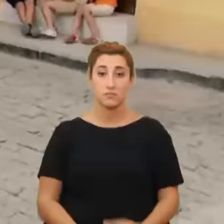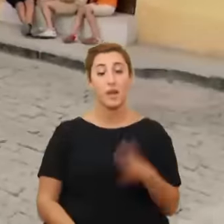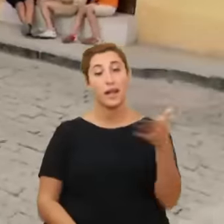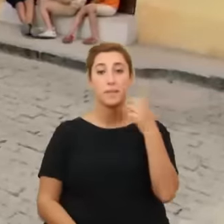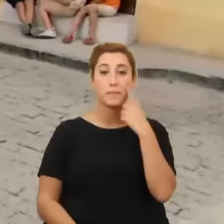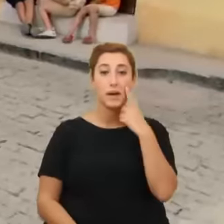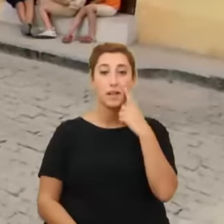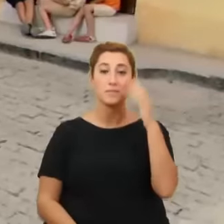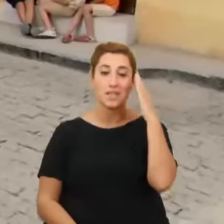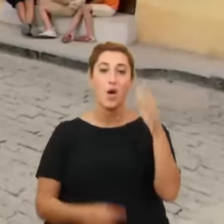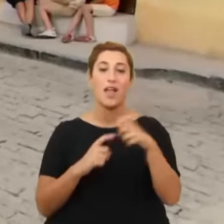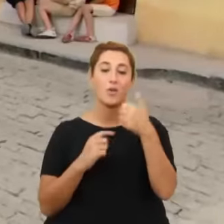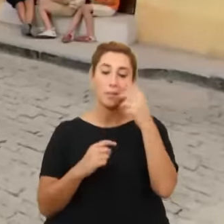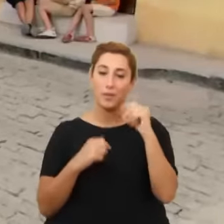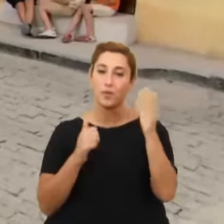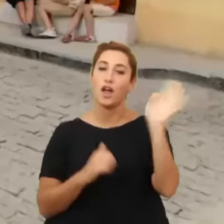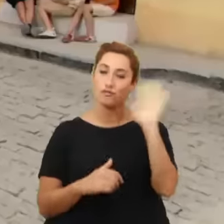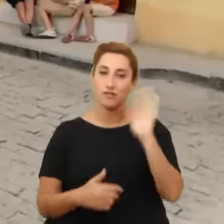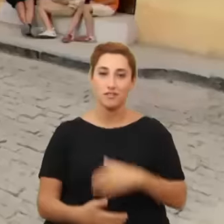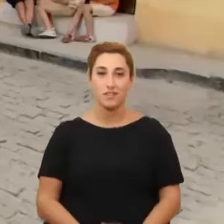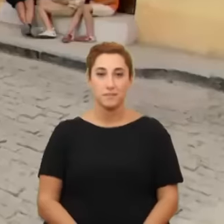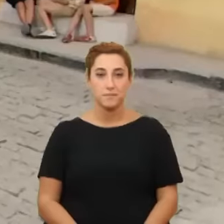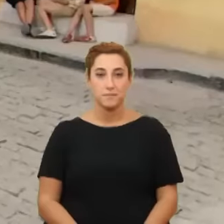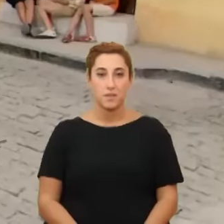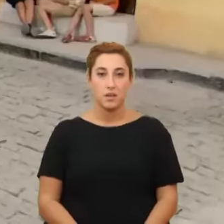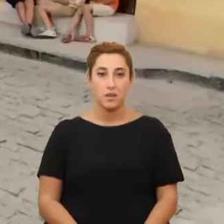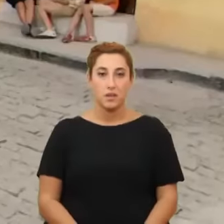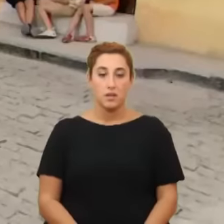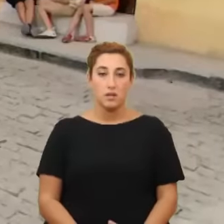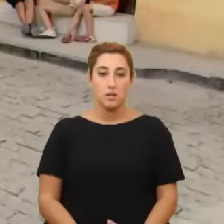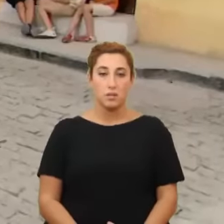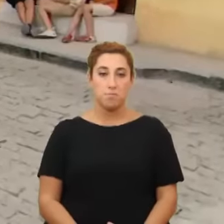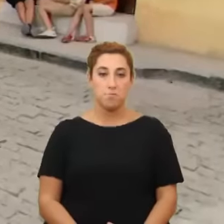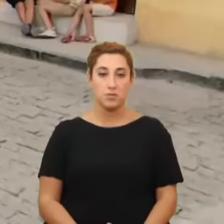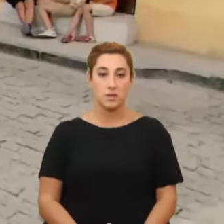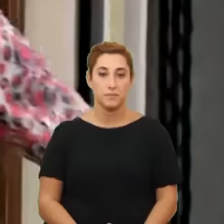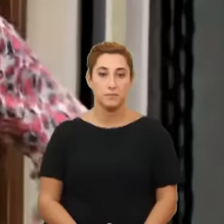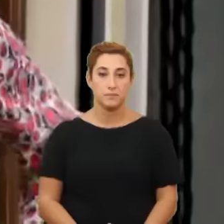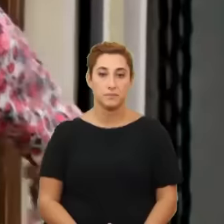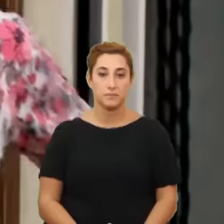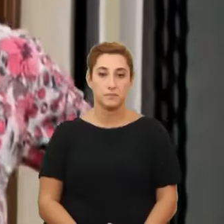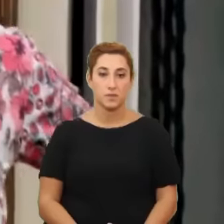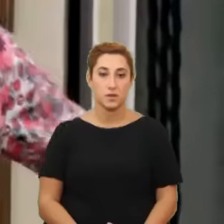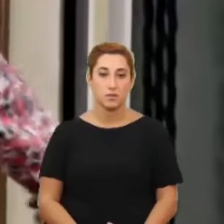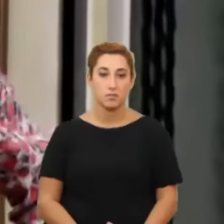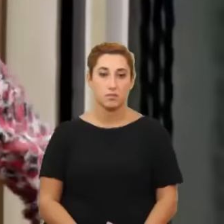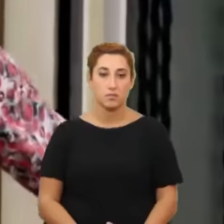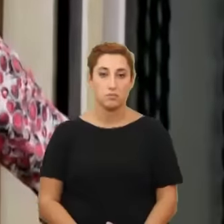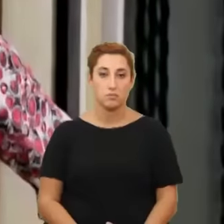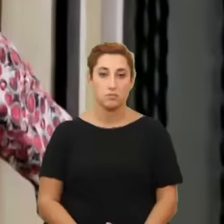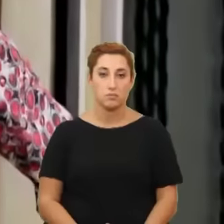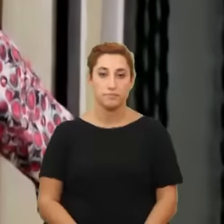Hadi bakalım. Sağ ol Ergun abi, iyi günler. Eyvallah. Murat uzaklaştı. Ergun dükkanın önünde sırıtarak Nevzat'a